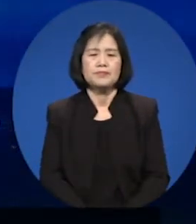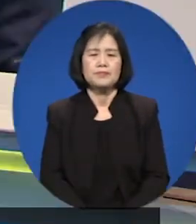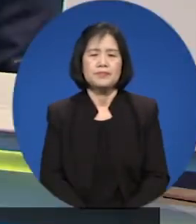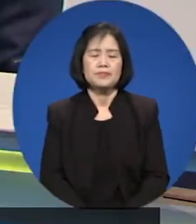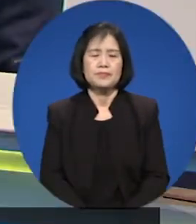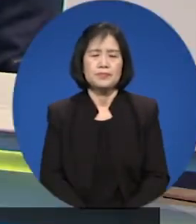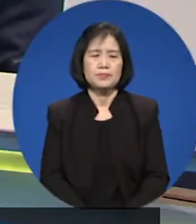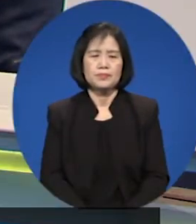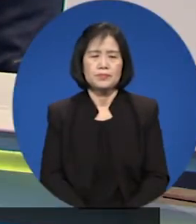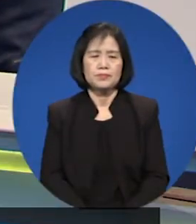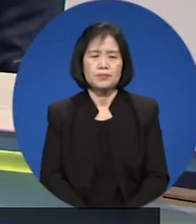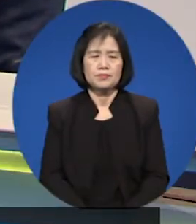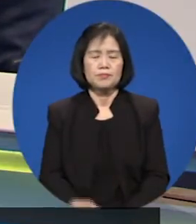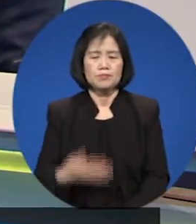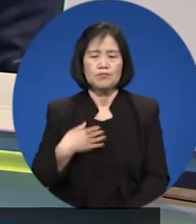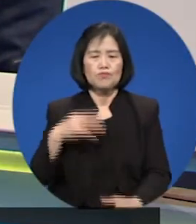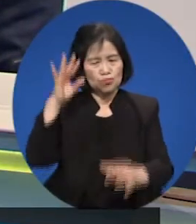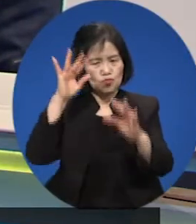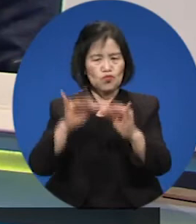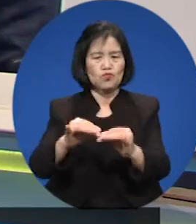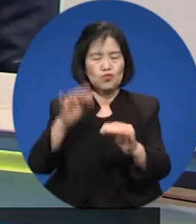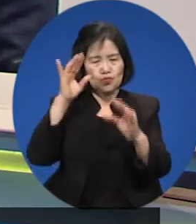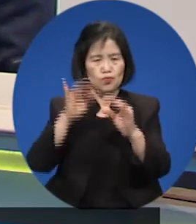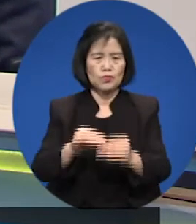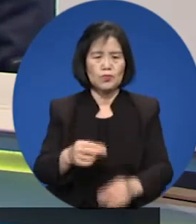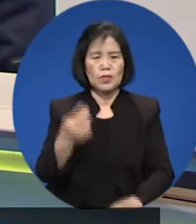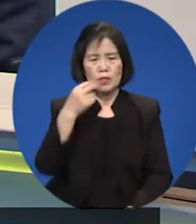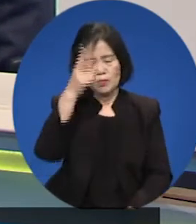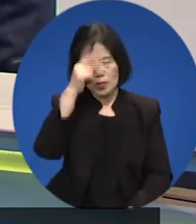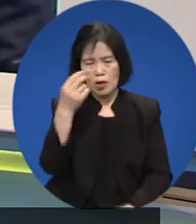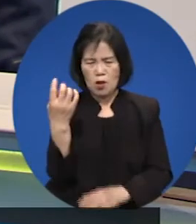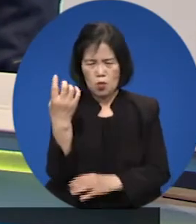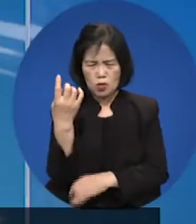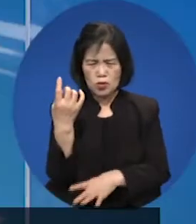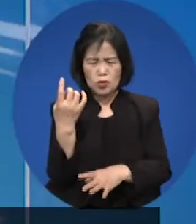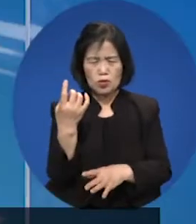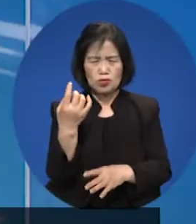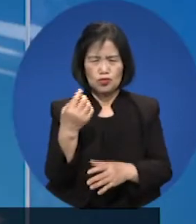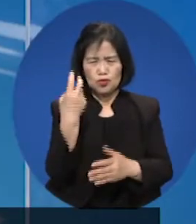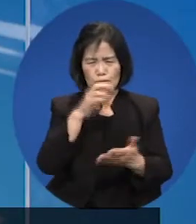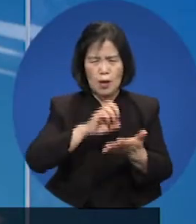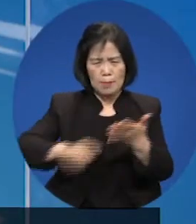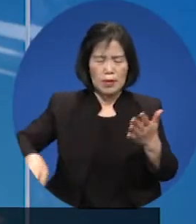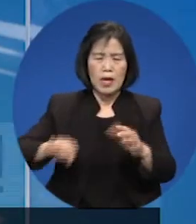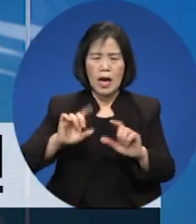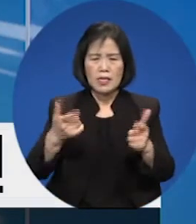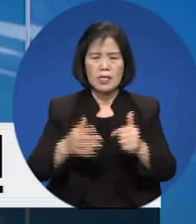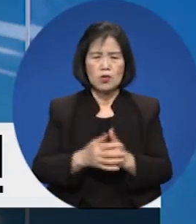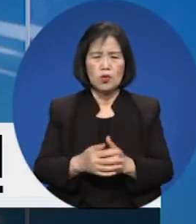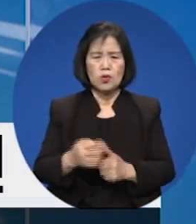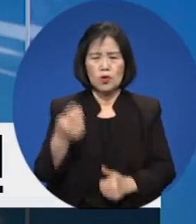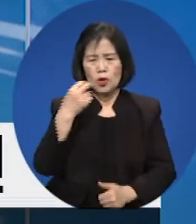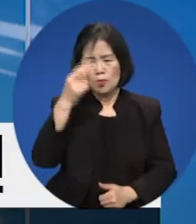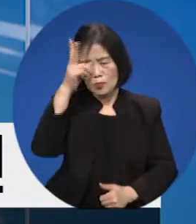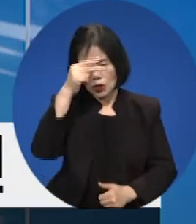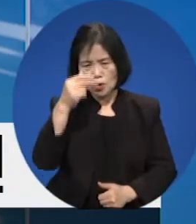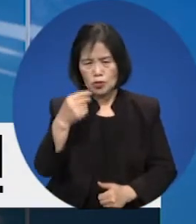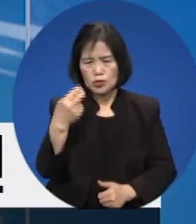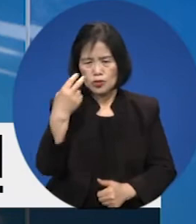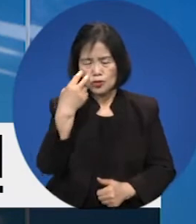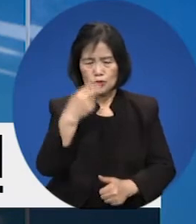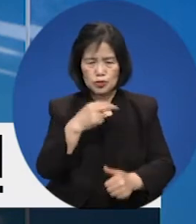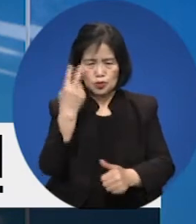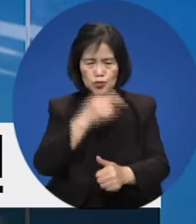어떻게 보십니까 저는 고개 서북쪽으로 동의합니다 엄 처리 원천적으로 수사에 배제된 것은 아니구요 왜 그러냐면 검경 수사권 조상의 의해서도